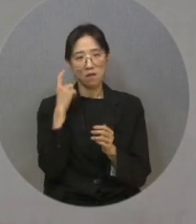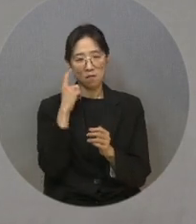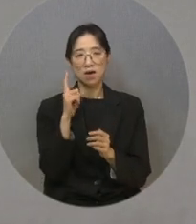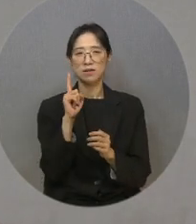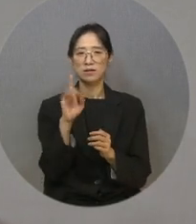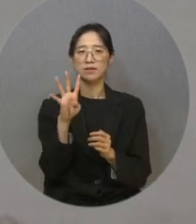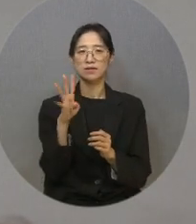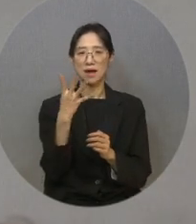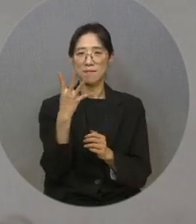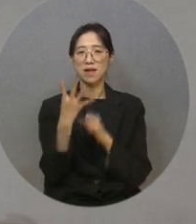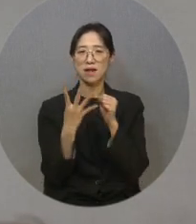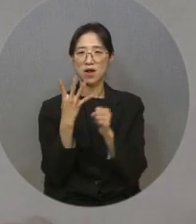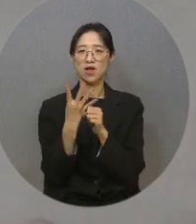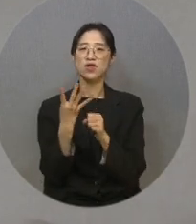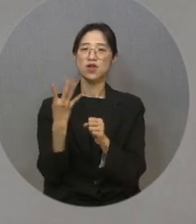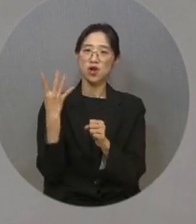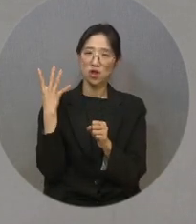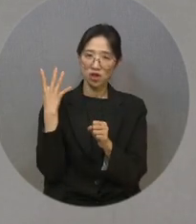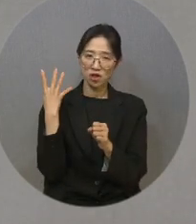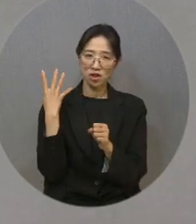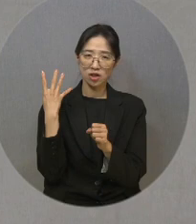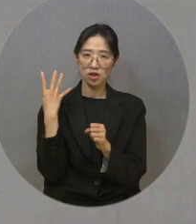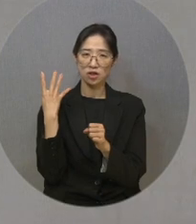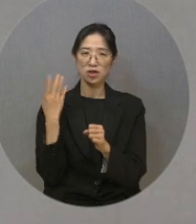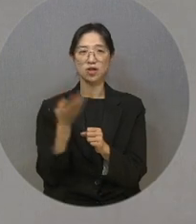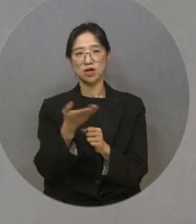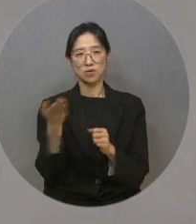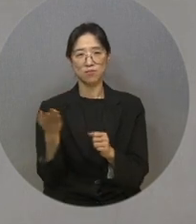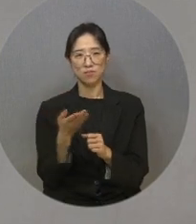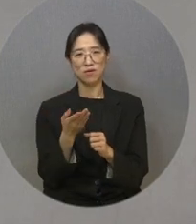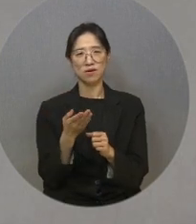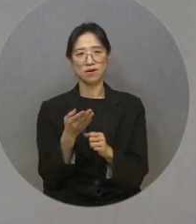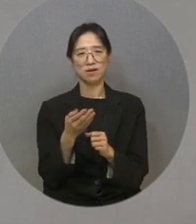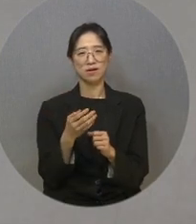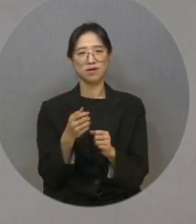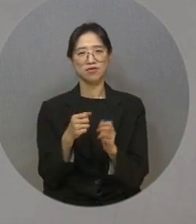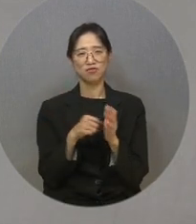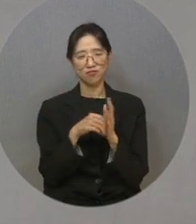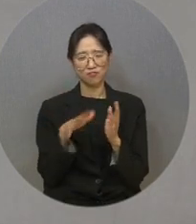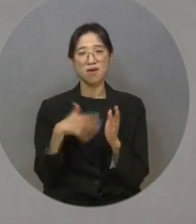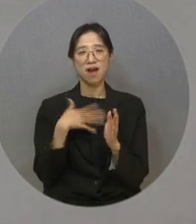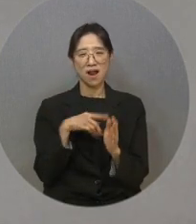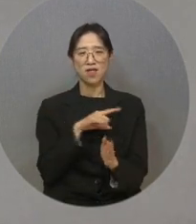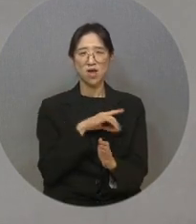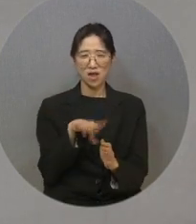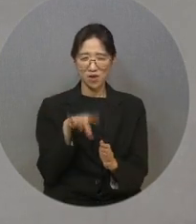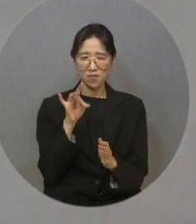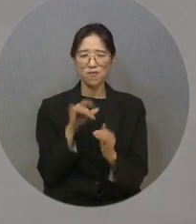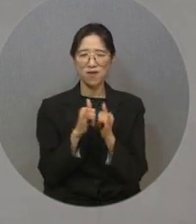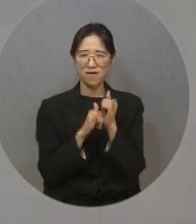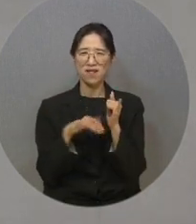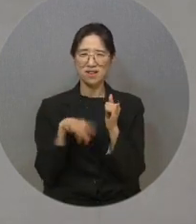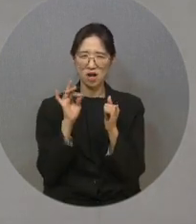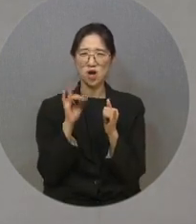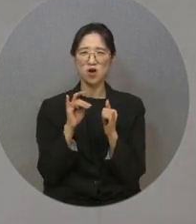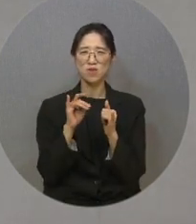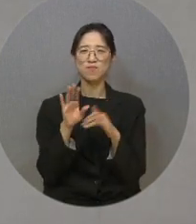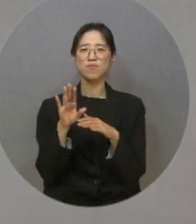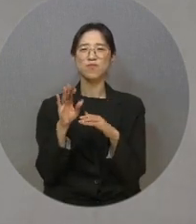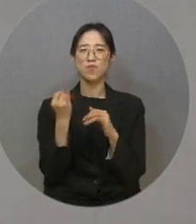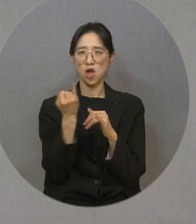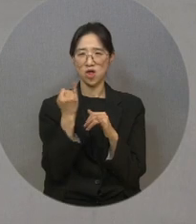우리가 1400년 전에 여러분들이 제일 우리 최초의 여왕이라고